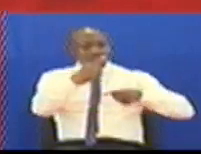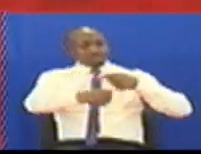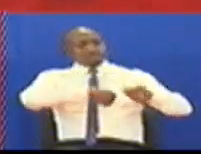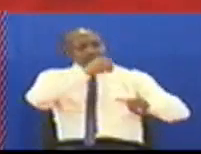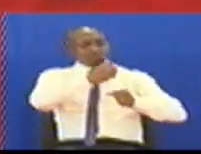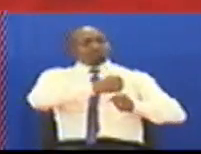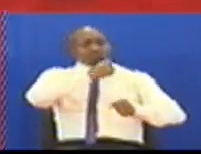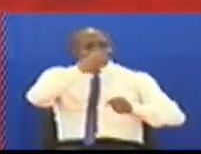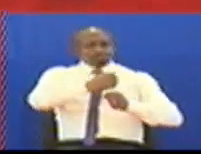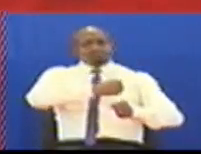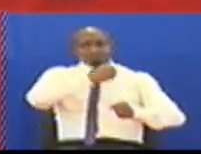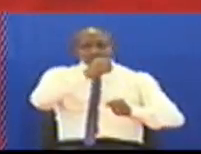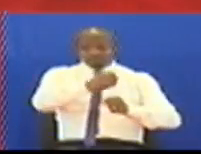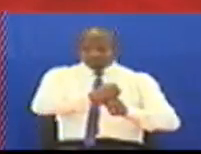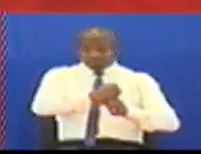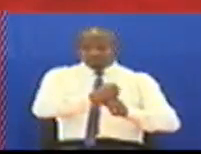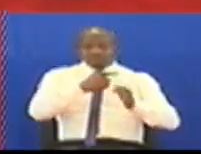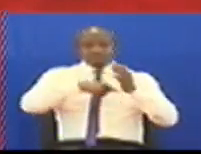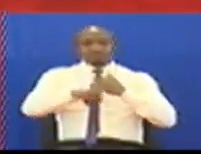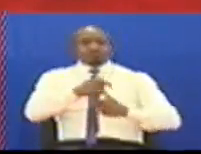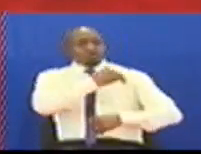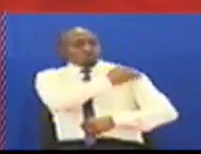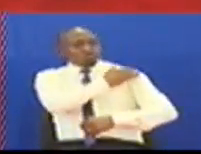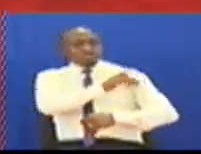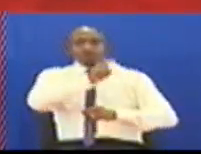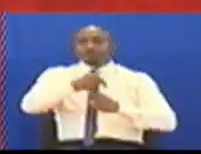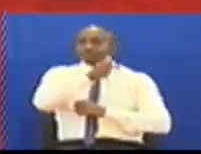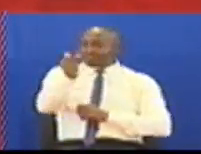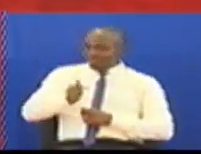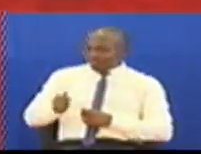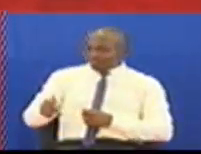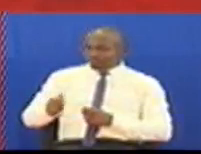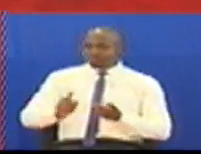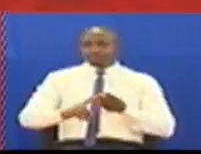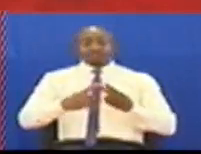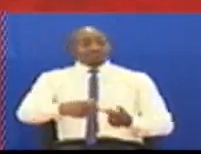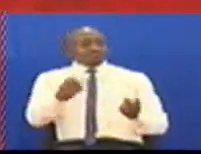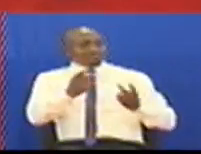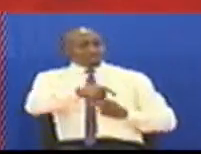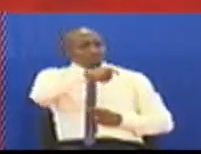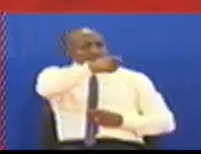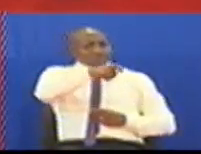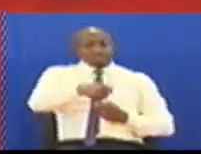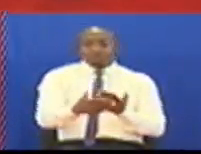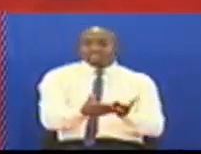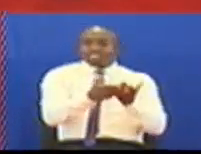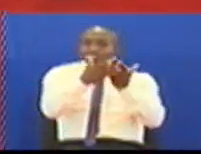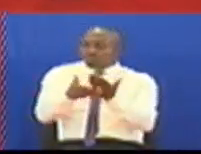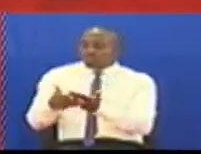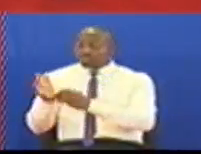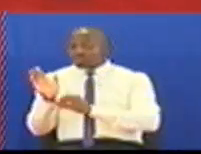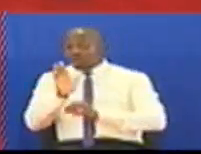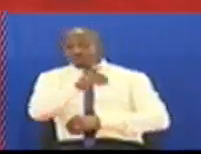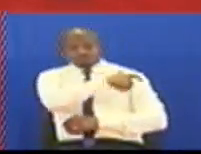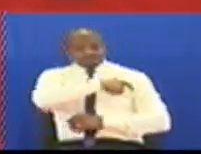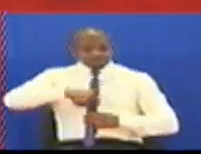na anaendelea kuifanya katika kuwatumikia Watanzania. Niwapongeze pia wasaidizi wake wa karibu, Makamu